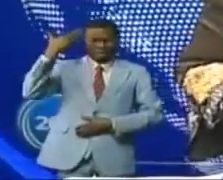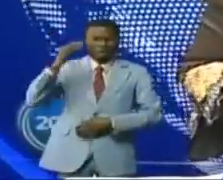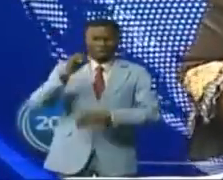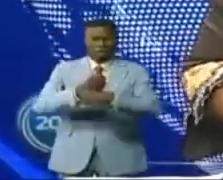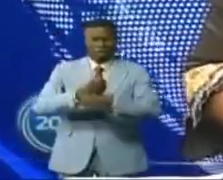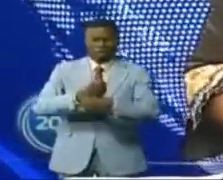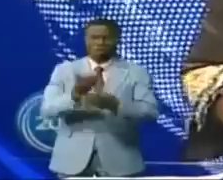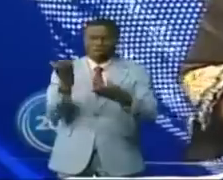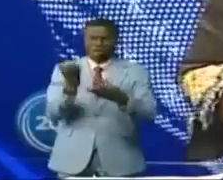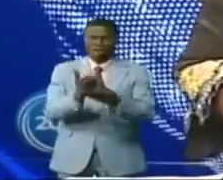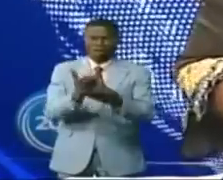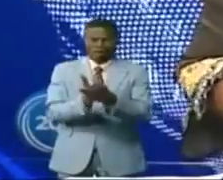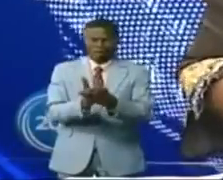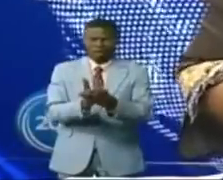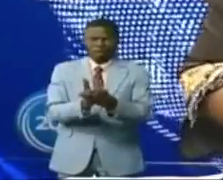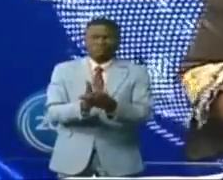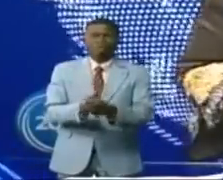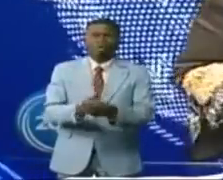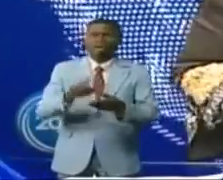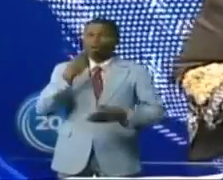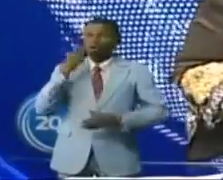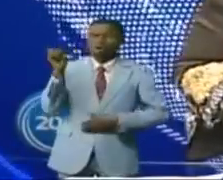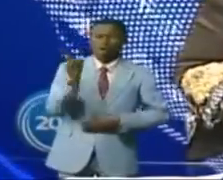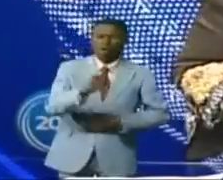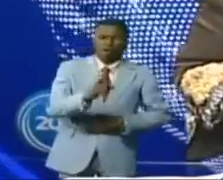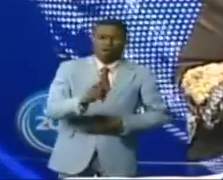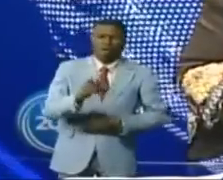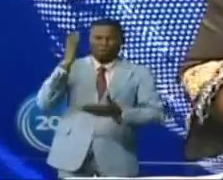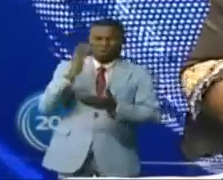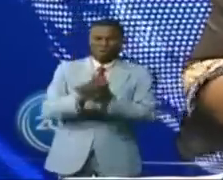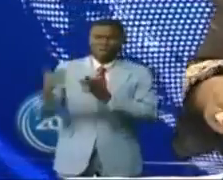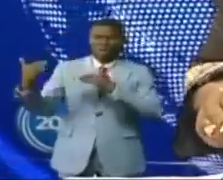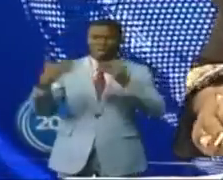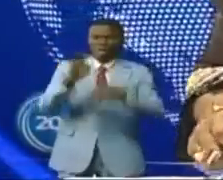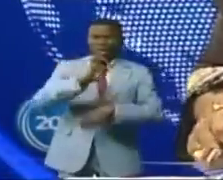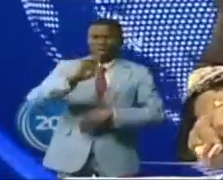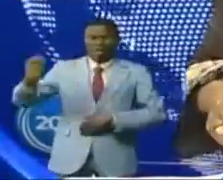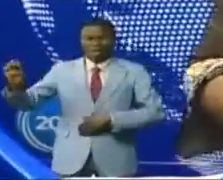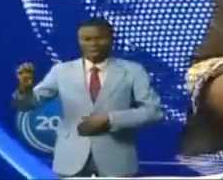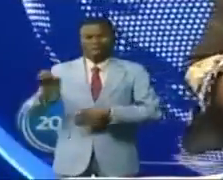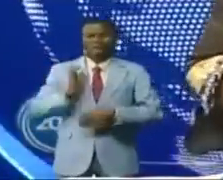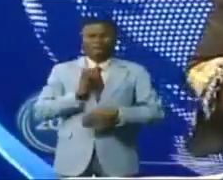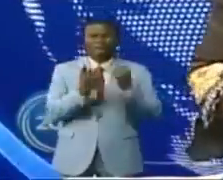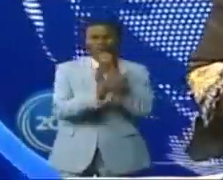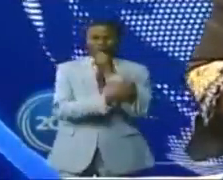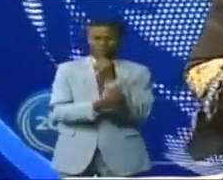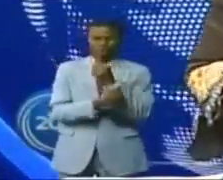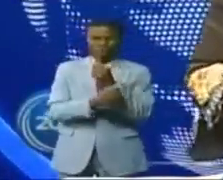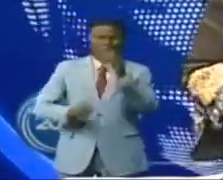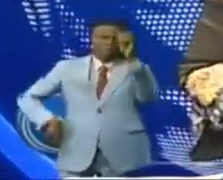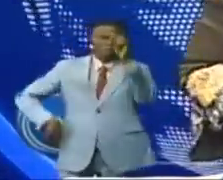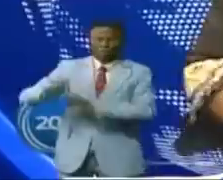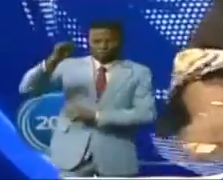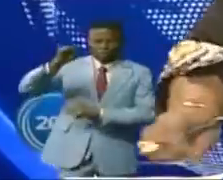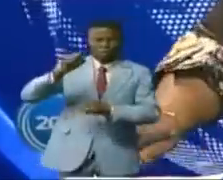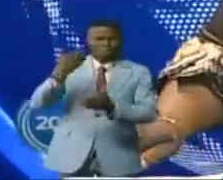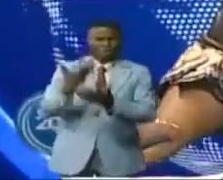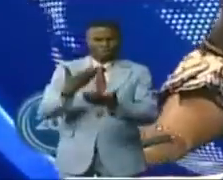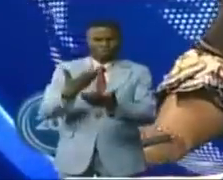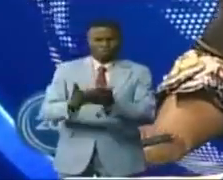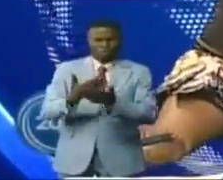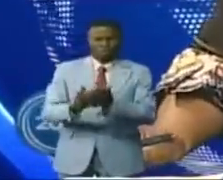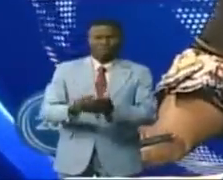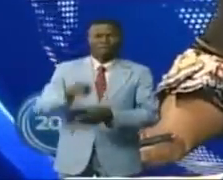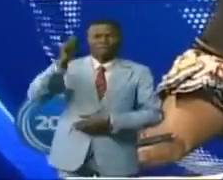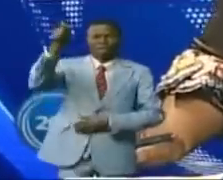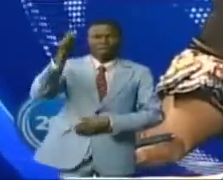une feuille de route qui impose la cessation des hostilités dans l'est de la RDC et le retrait sans condition du M23 sur le